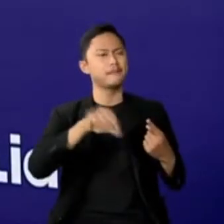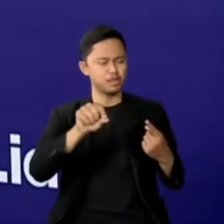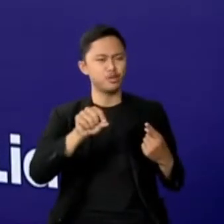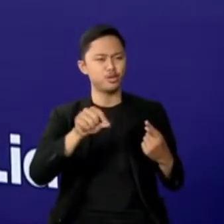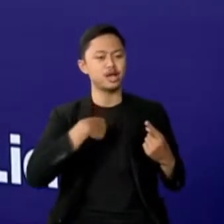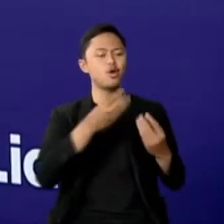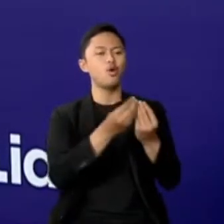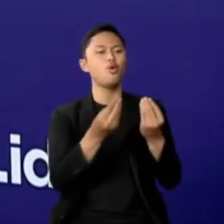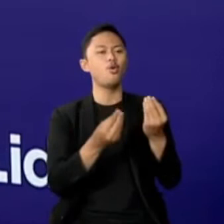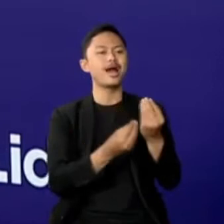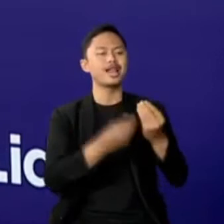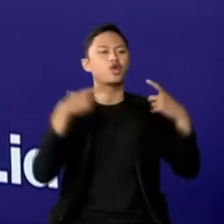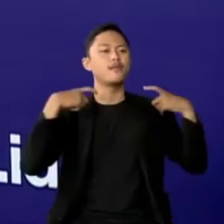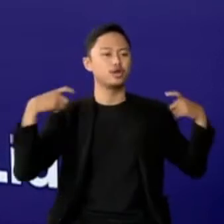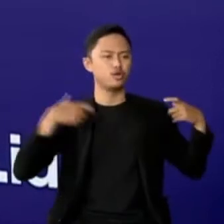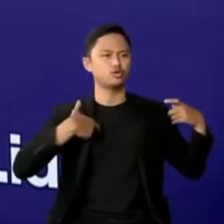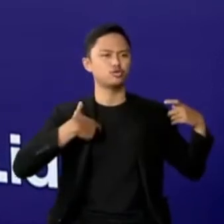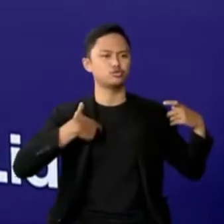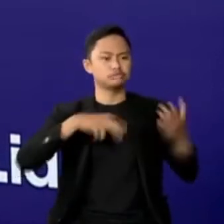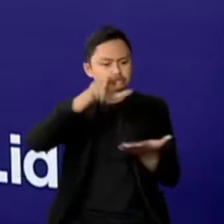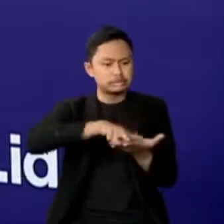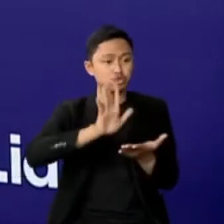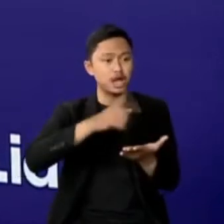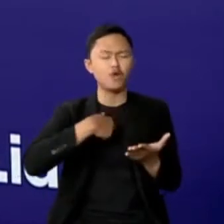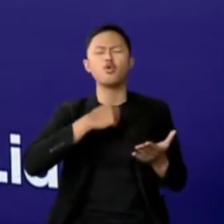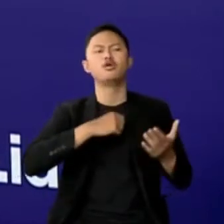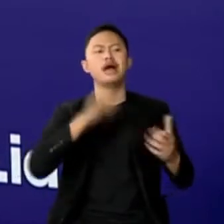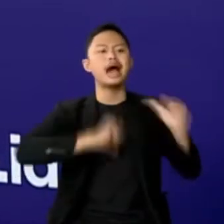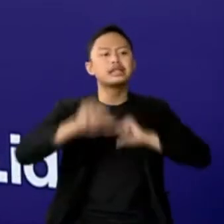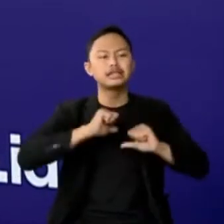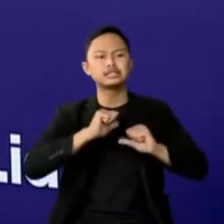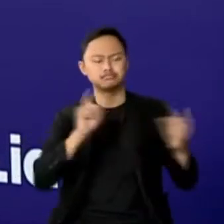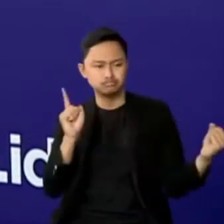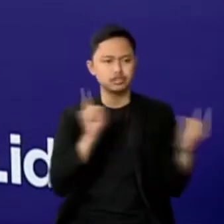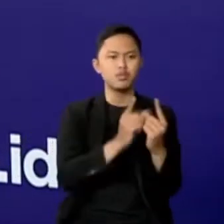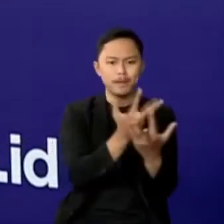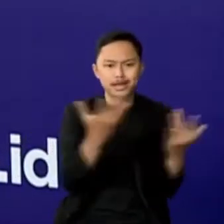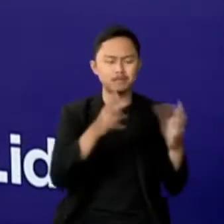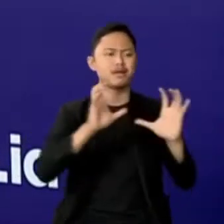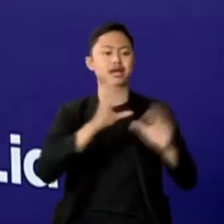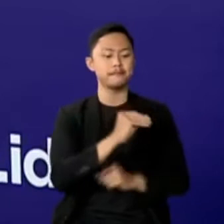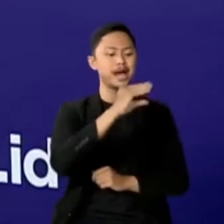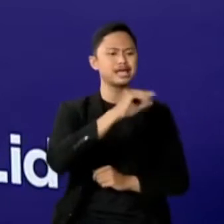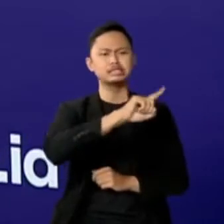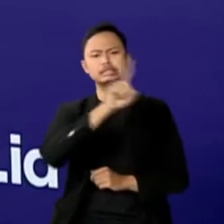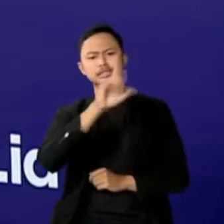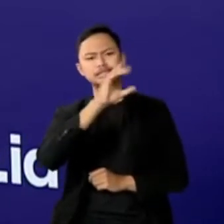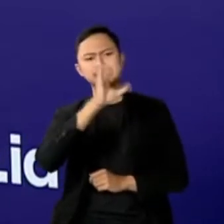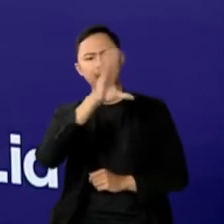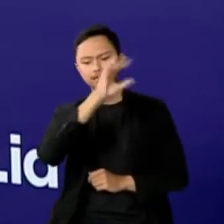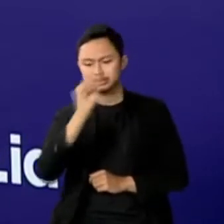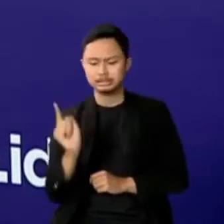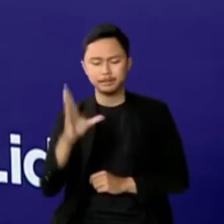sejak dari wa bukan interaksi saya meningkat tinggi sekali setiap Sri pagi sampai malam tengah malam ya berinteraksi